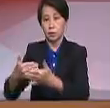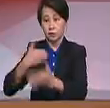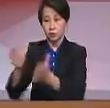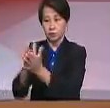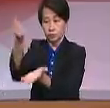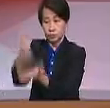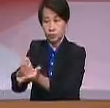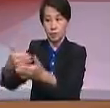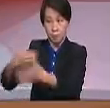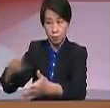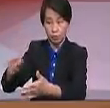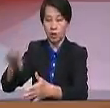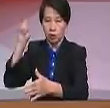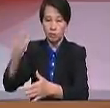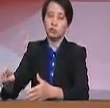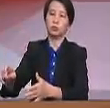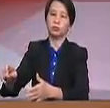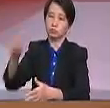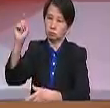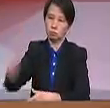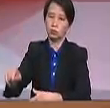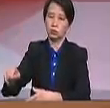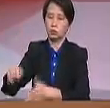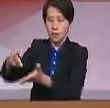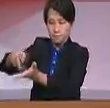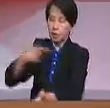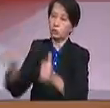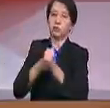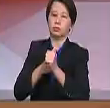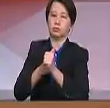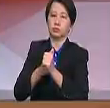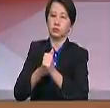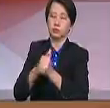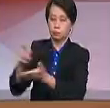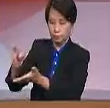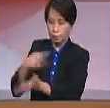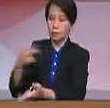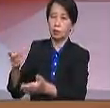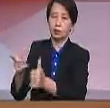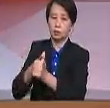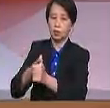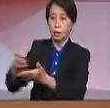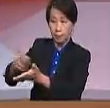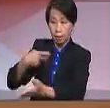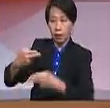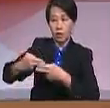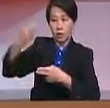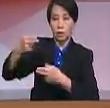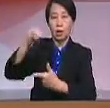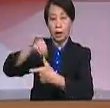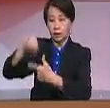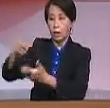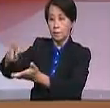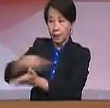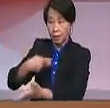immigration, mereka mesti membuat bayaran untuk bayaran hotel ataupun ILA kalau